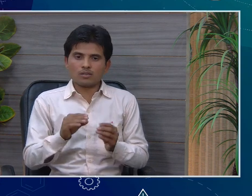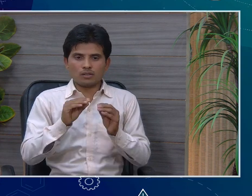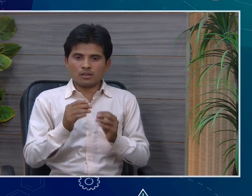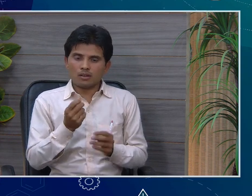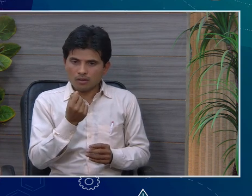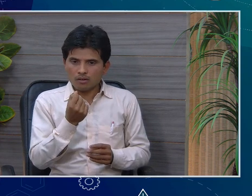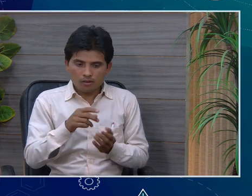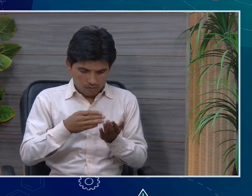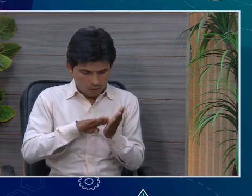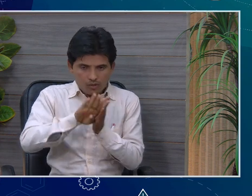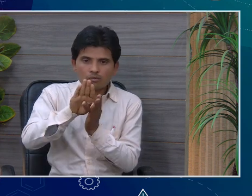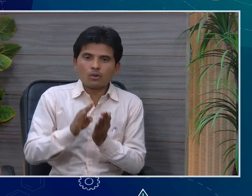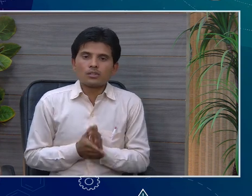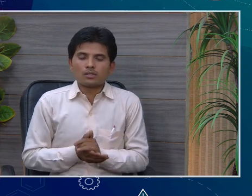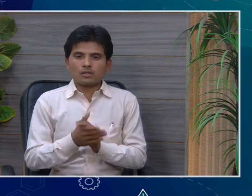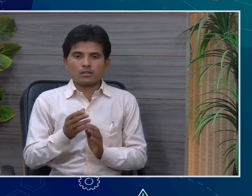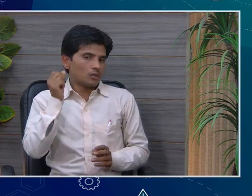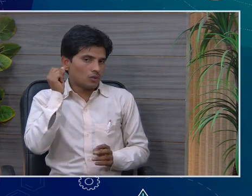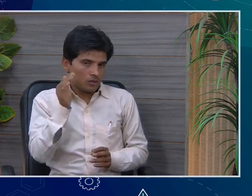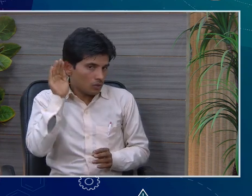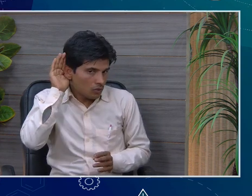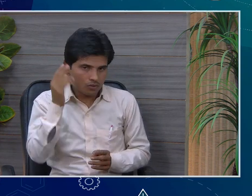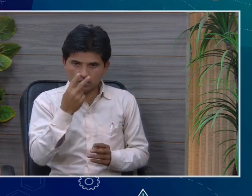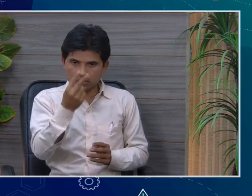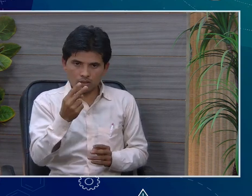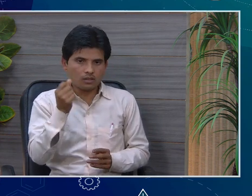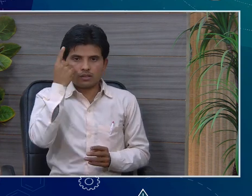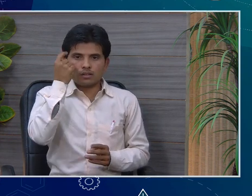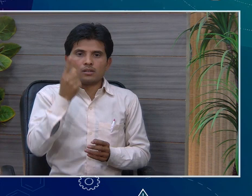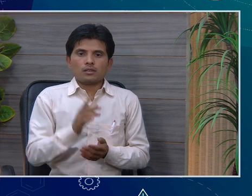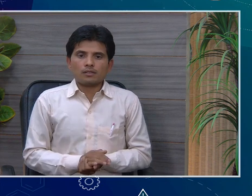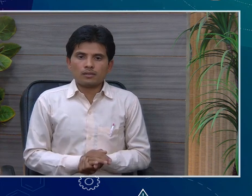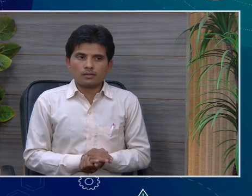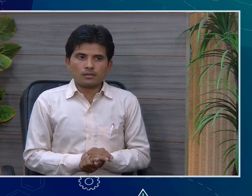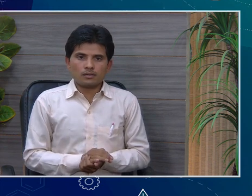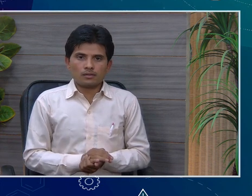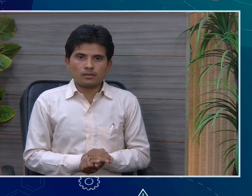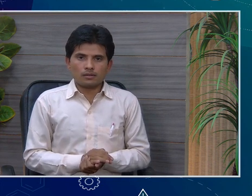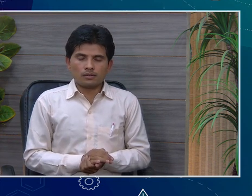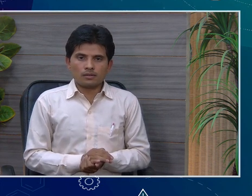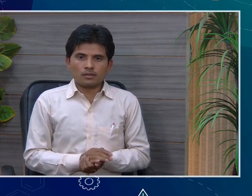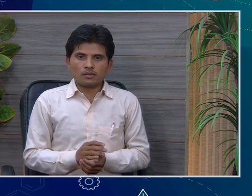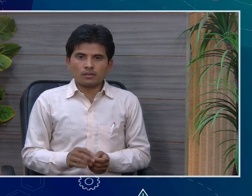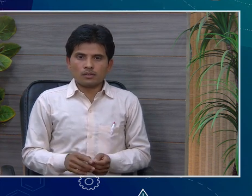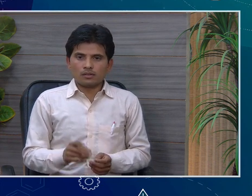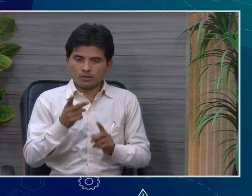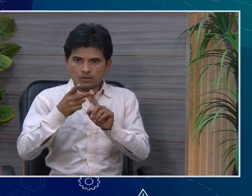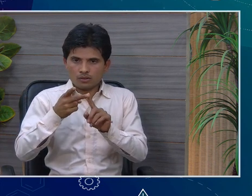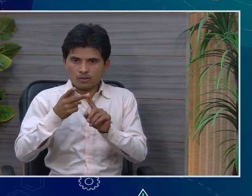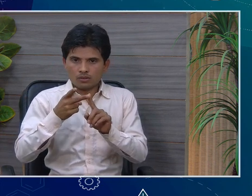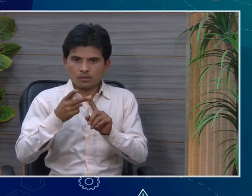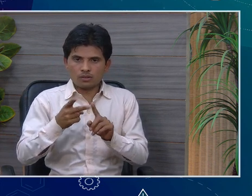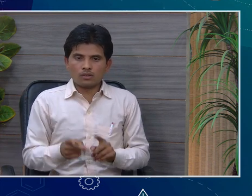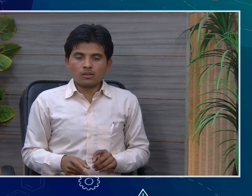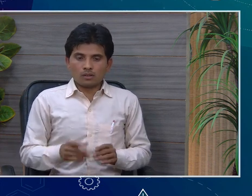उसको सुनकर प्रसिद्ध कर सकता है वह तो इतनी आसानी से सीखा जा सकता है है तो दूसरा एक और खास में शेयर